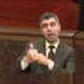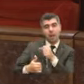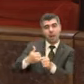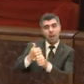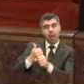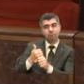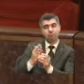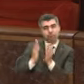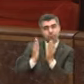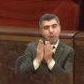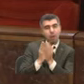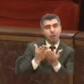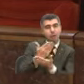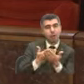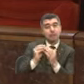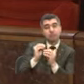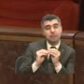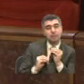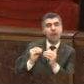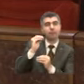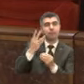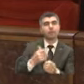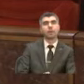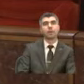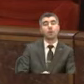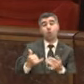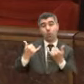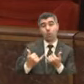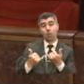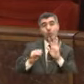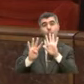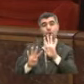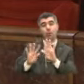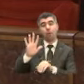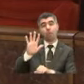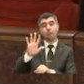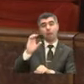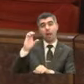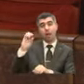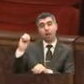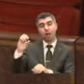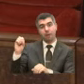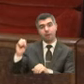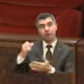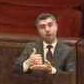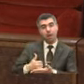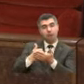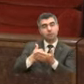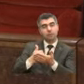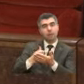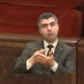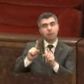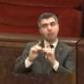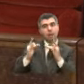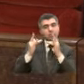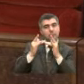كبير ديال الطلاب المتزايد. اليوم عندنا تقريبا 59,000 اللي كنستطيعوا باش نمنحوا لهم هذه